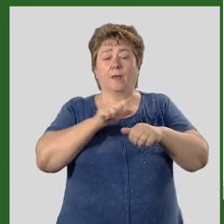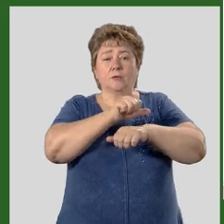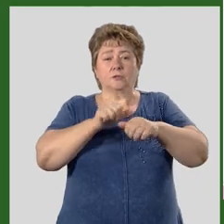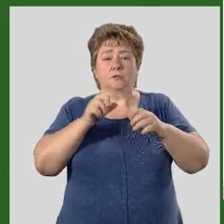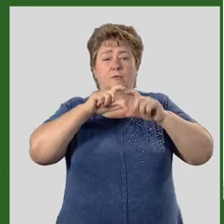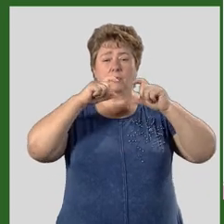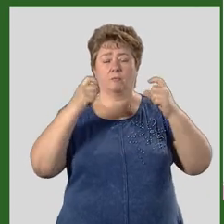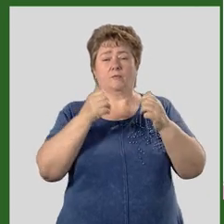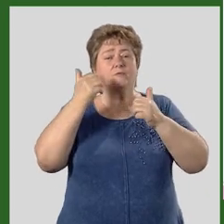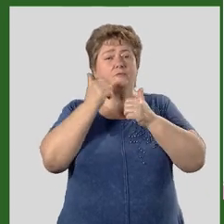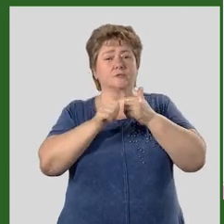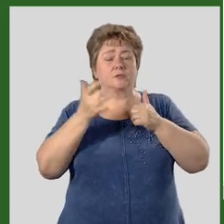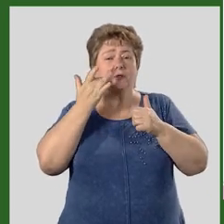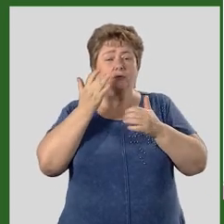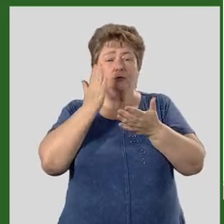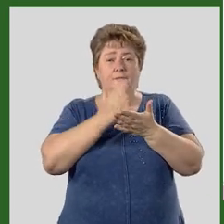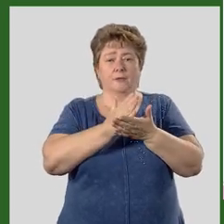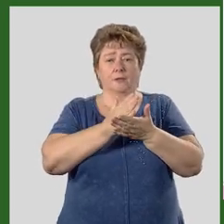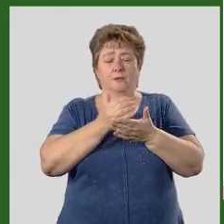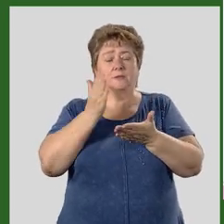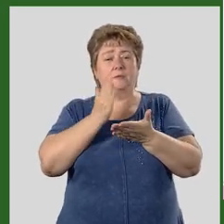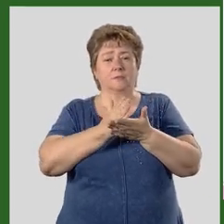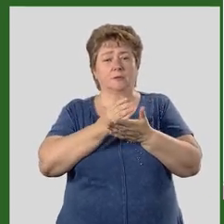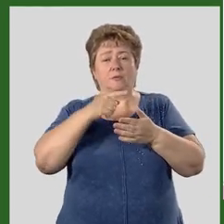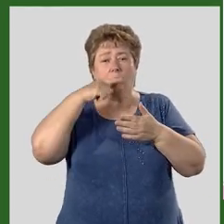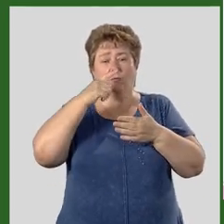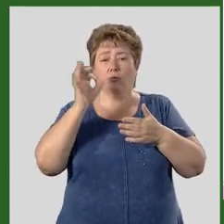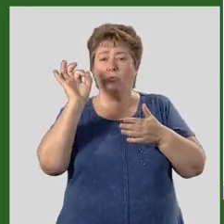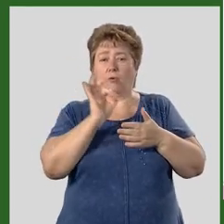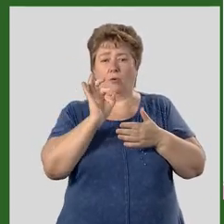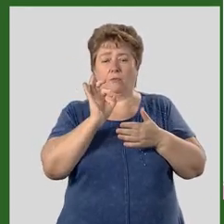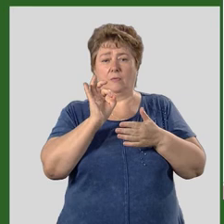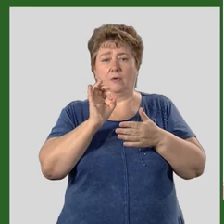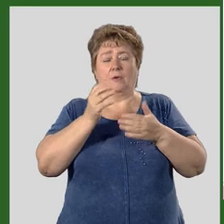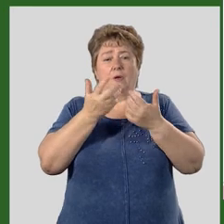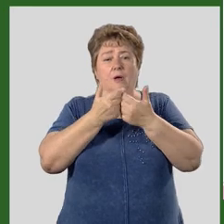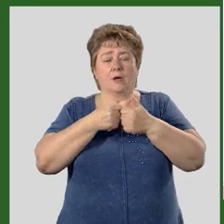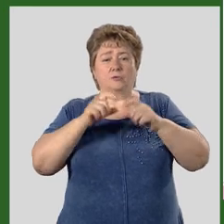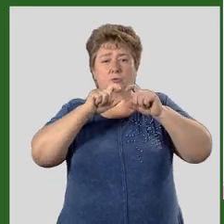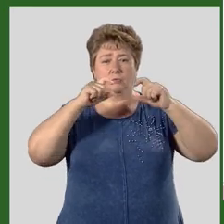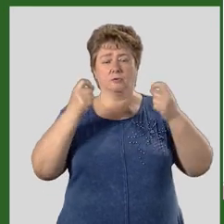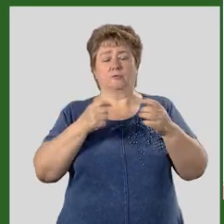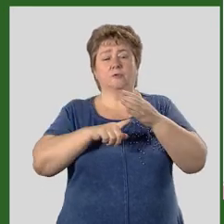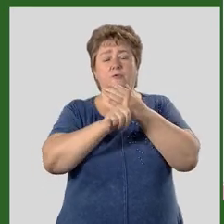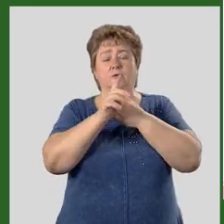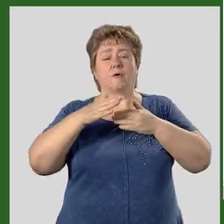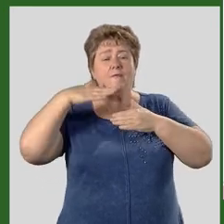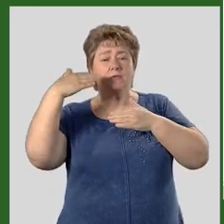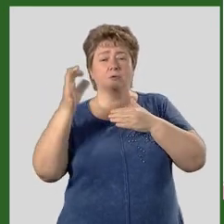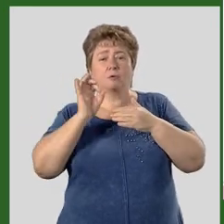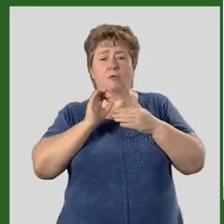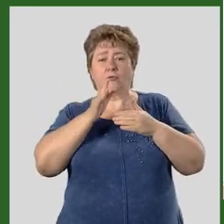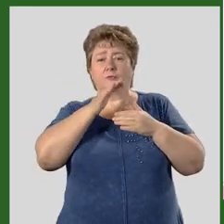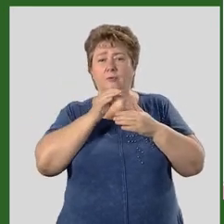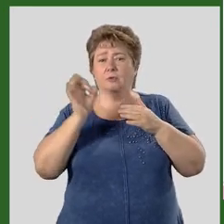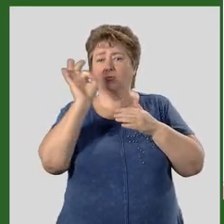Часовой пояс, в центре которого он находится, имеет номер 0. Отсчет поясов ведется к востоку от